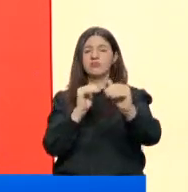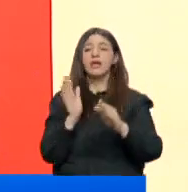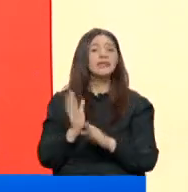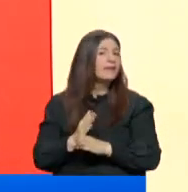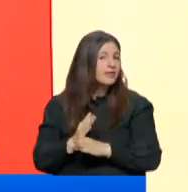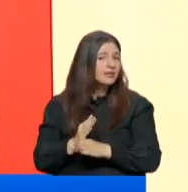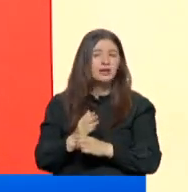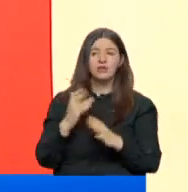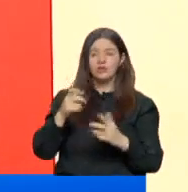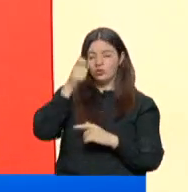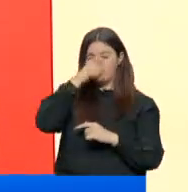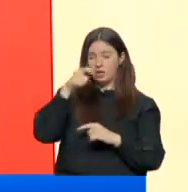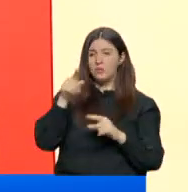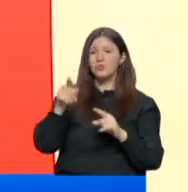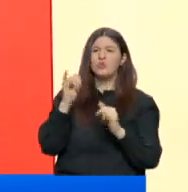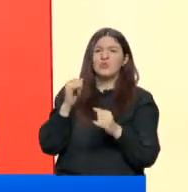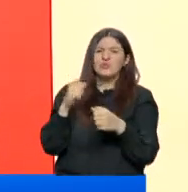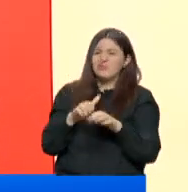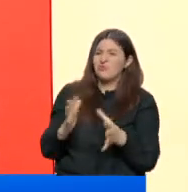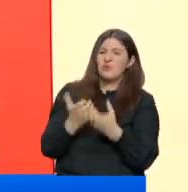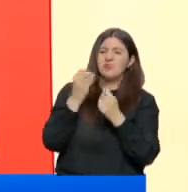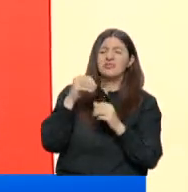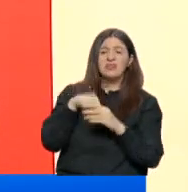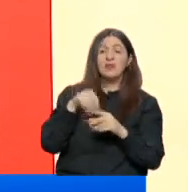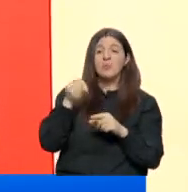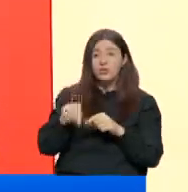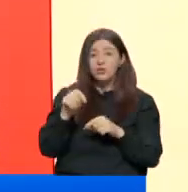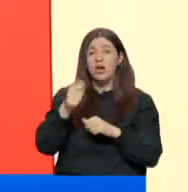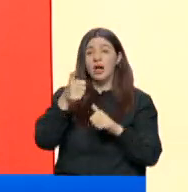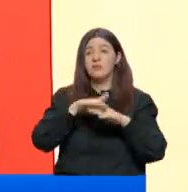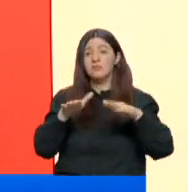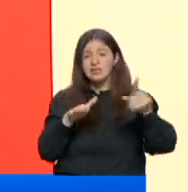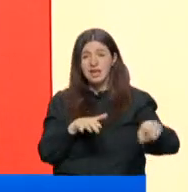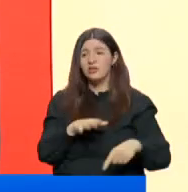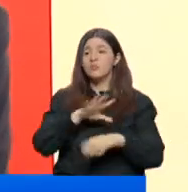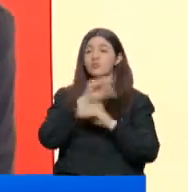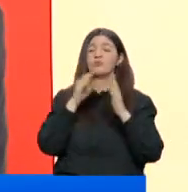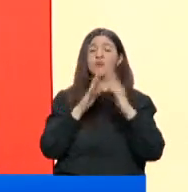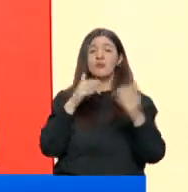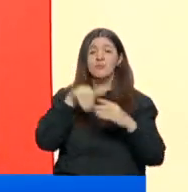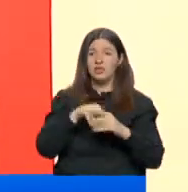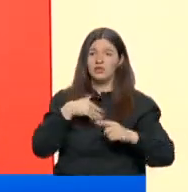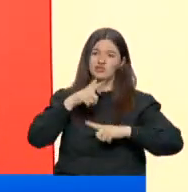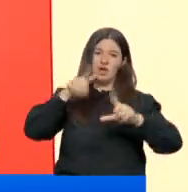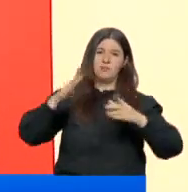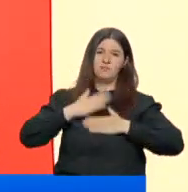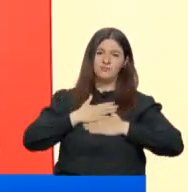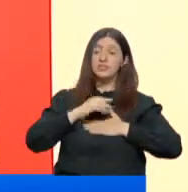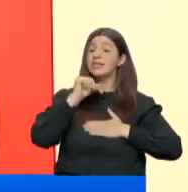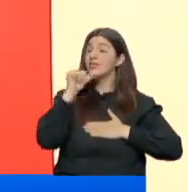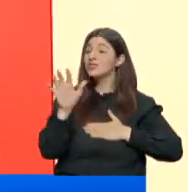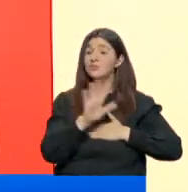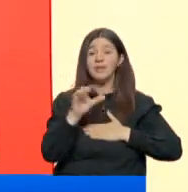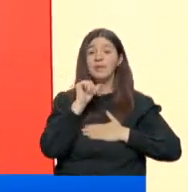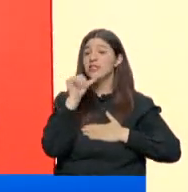Neden destekleriz? Türkiye'nin bu ucube sistemden kurtulması için. Ama burada Altılı Masa'ya da bütün muhalefet partilere çağrı yapıyorum. Hiç